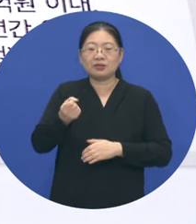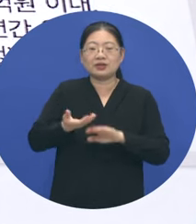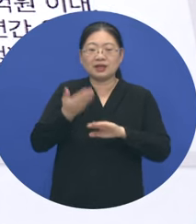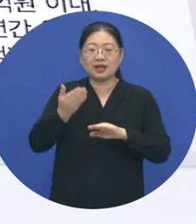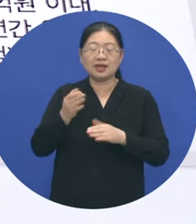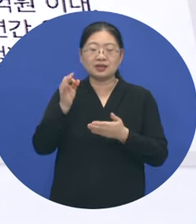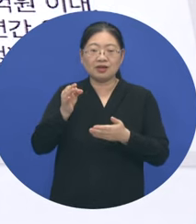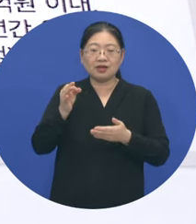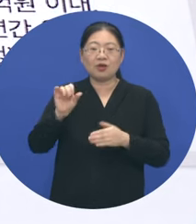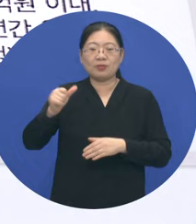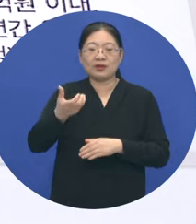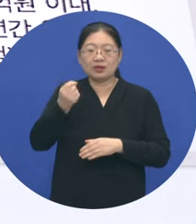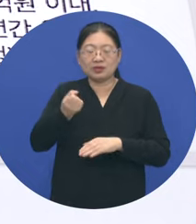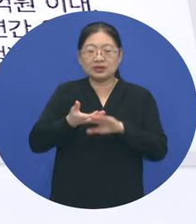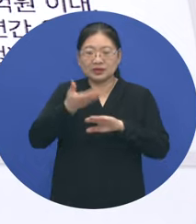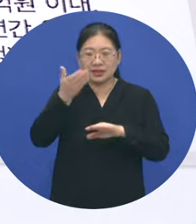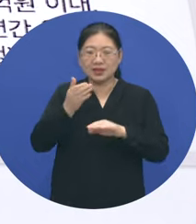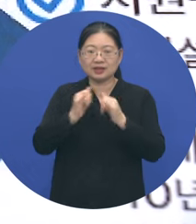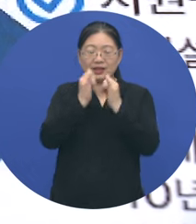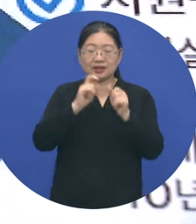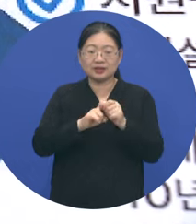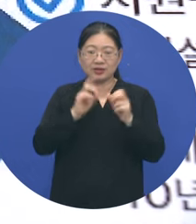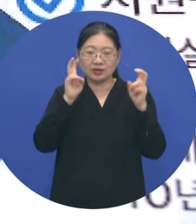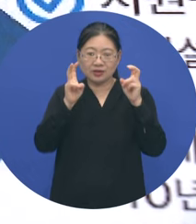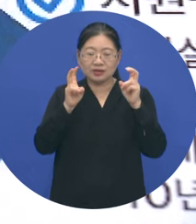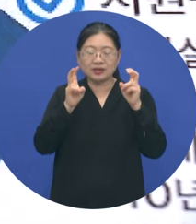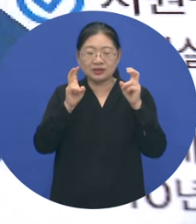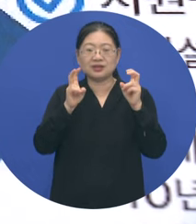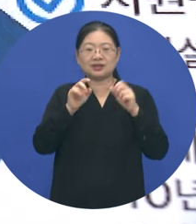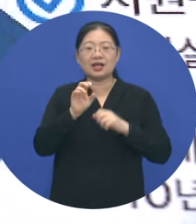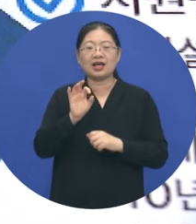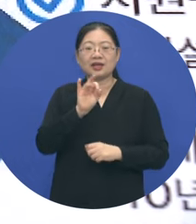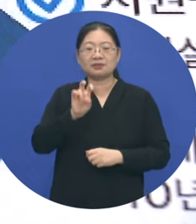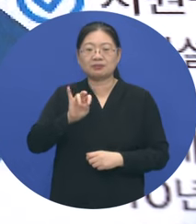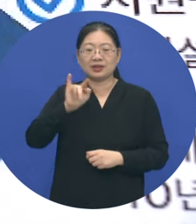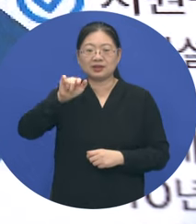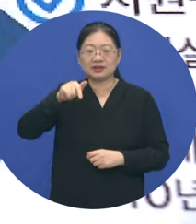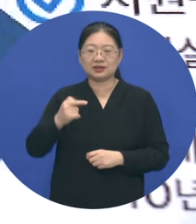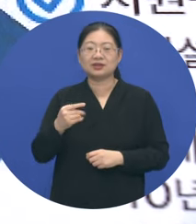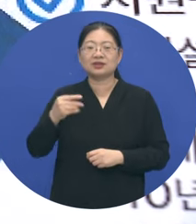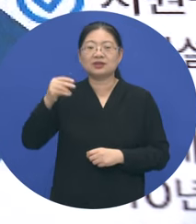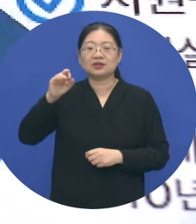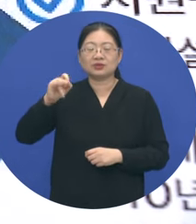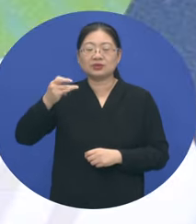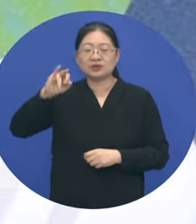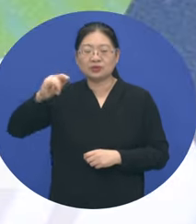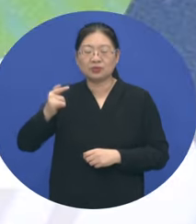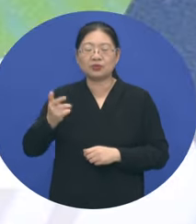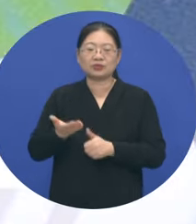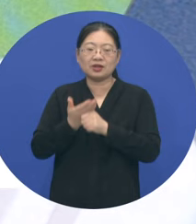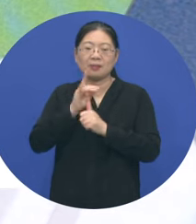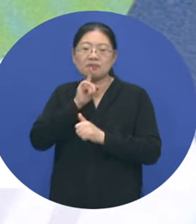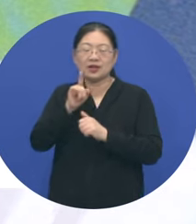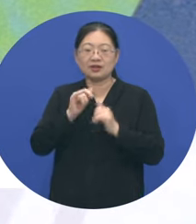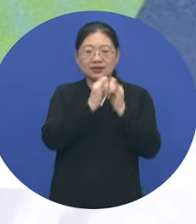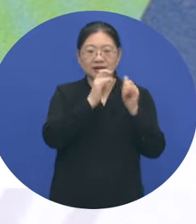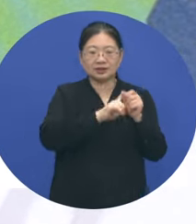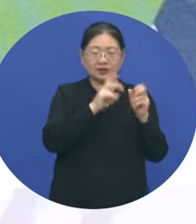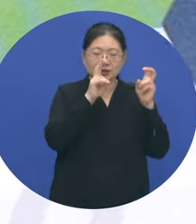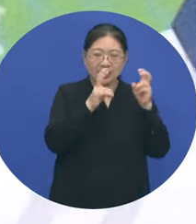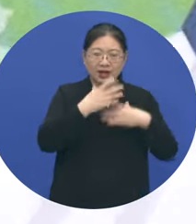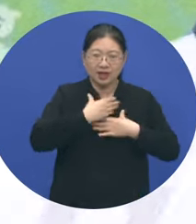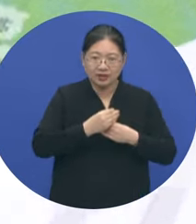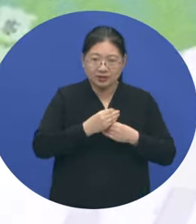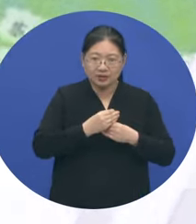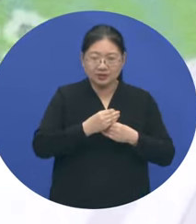이상 기업가치 500억 원 이상인 사회적 경제기업을 뜻하는 임팩트 유니콘을 육성하겠다고 밝힌 가운데 먼저 사회적 기업들의